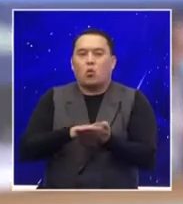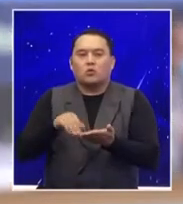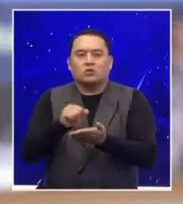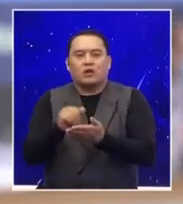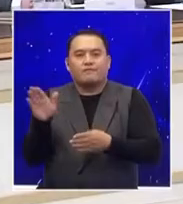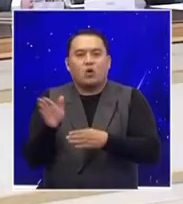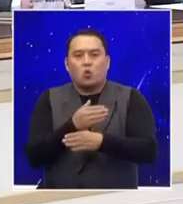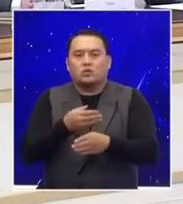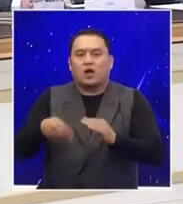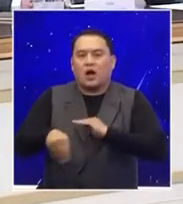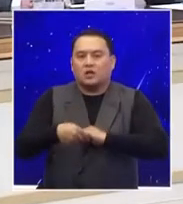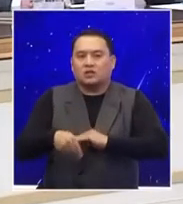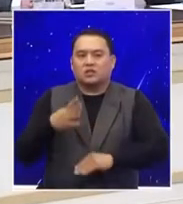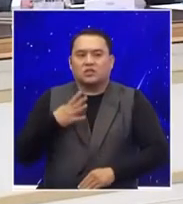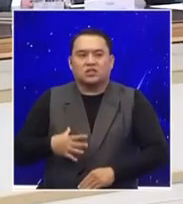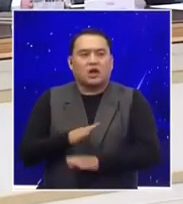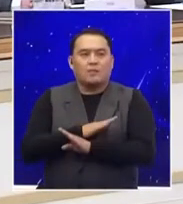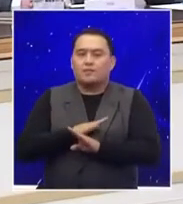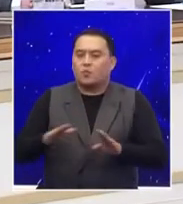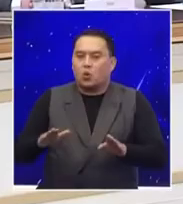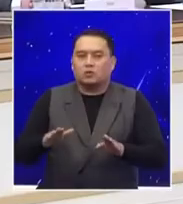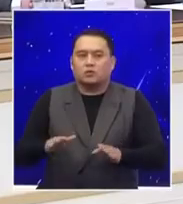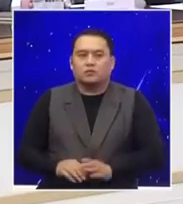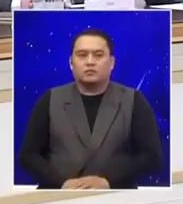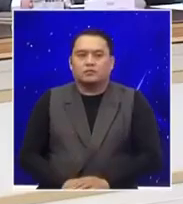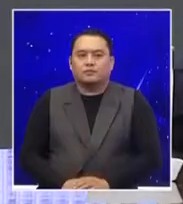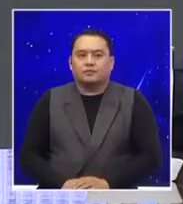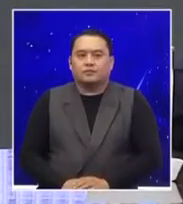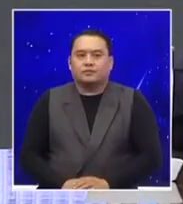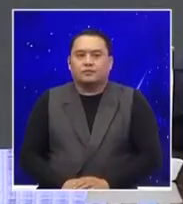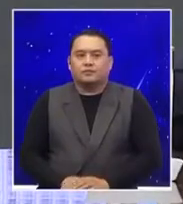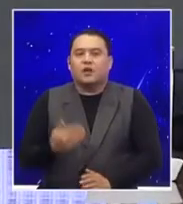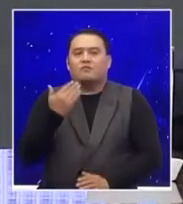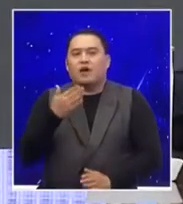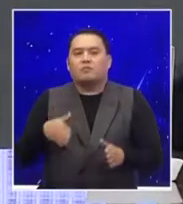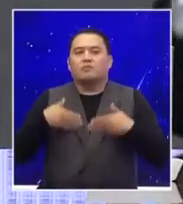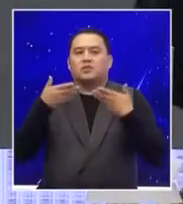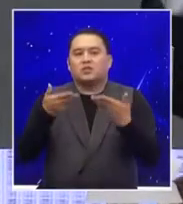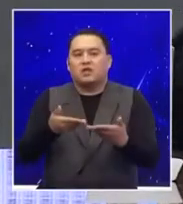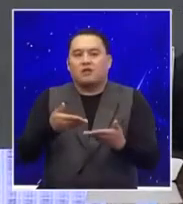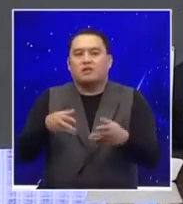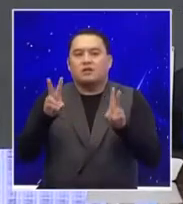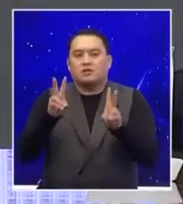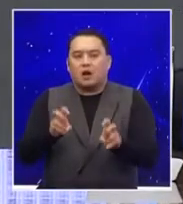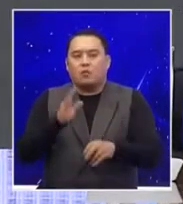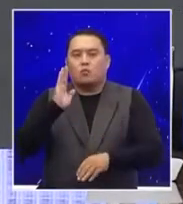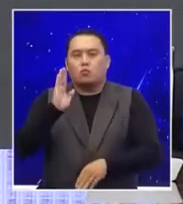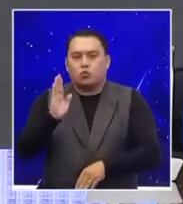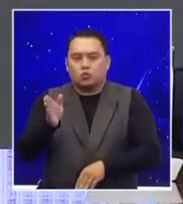коррупцию. Граждане не должны придерживаться позиции «моя хата с краю». Мы внесли предложение в рамках